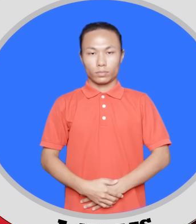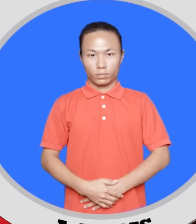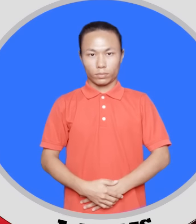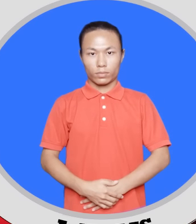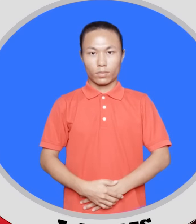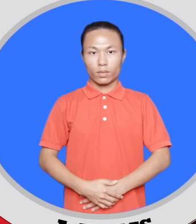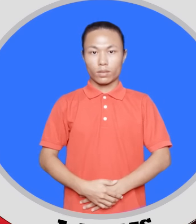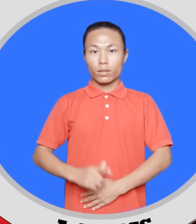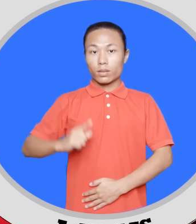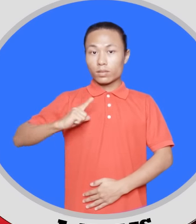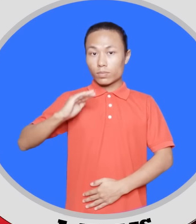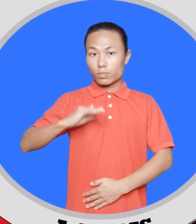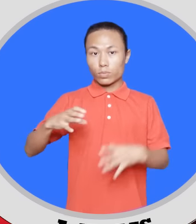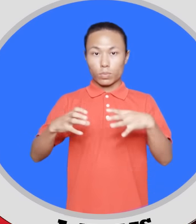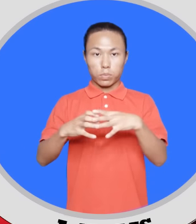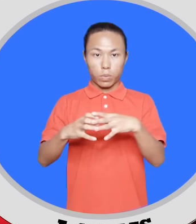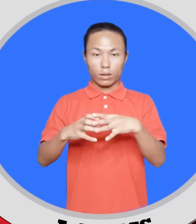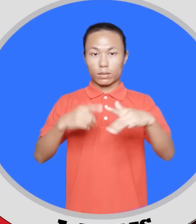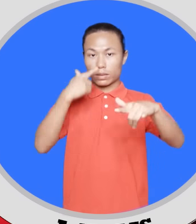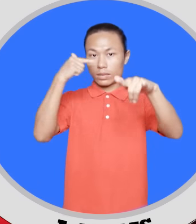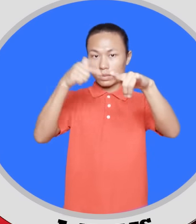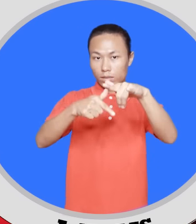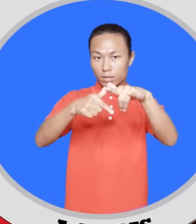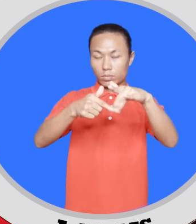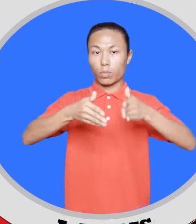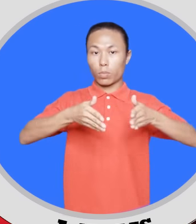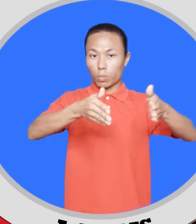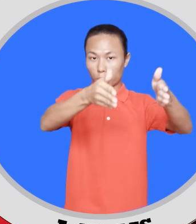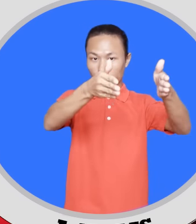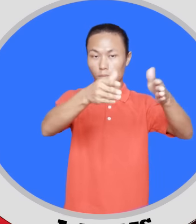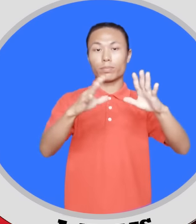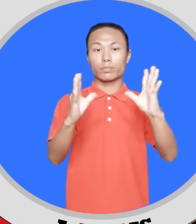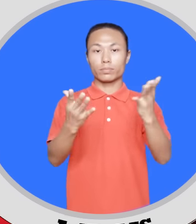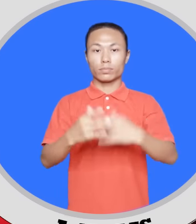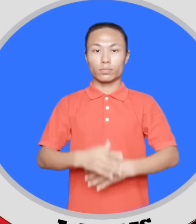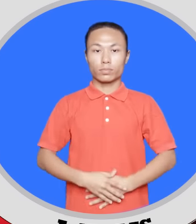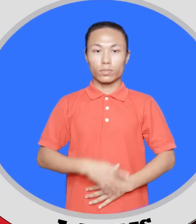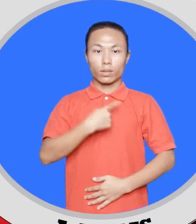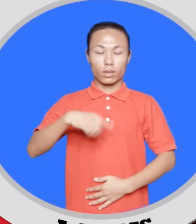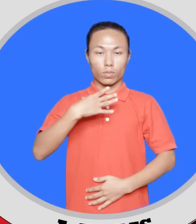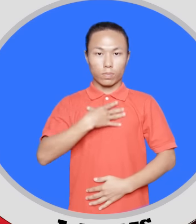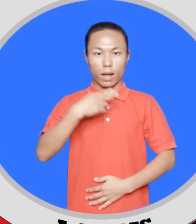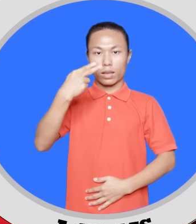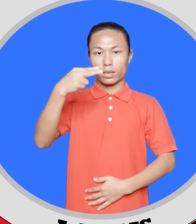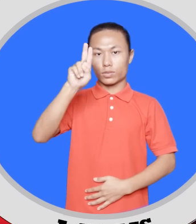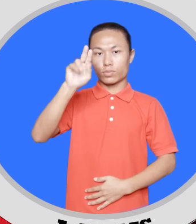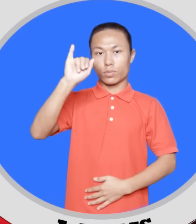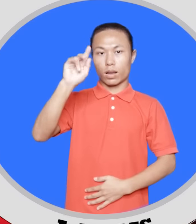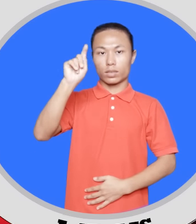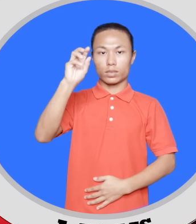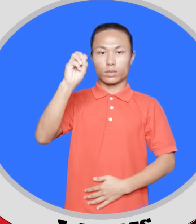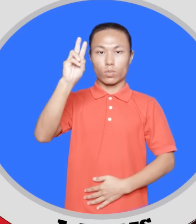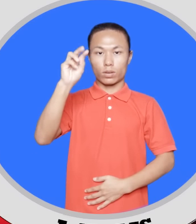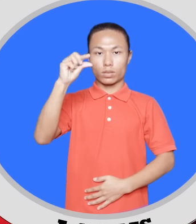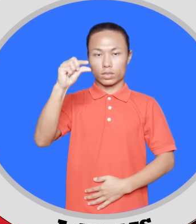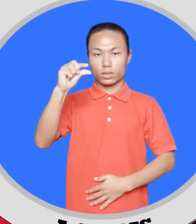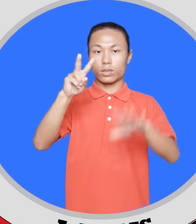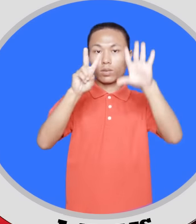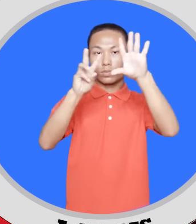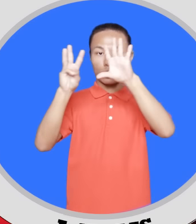ထောက်ပြထားပါတယ်။အကြမ်းဖက်စစ်ကောင်စီထံကိုလေယာဉ်စီတင်ပို့ရမှာတရုတ်စီတင်တင်မော့ကိုအသုံးပြုပြီးဗီယက်နမ်နိုင်ငံကနေတ